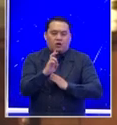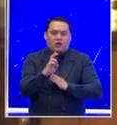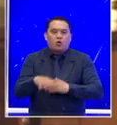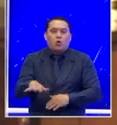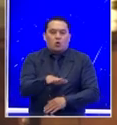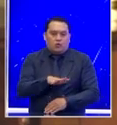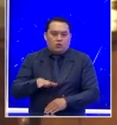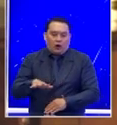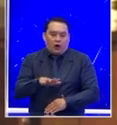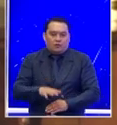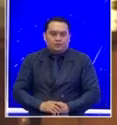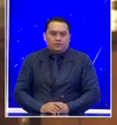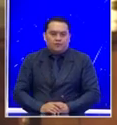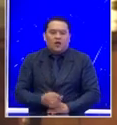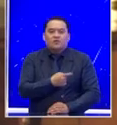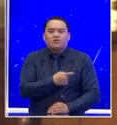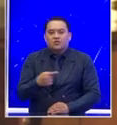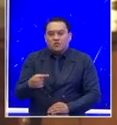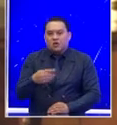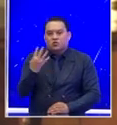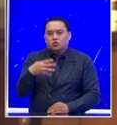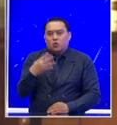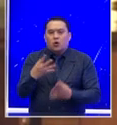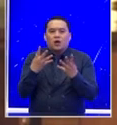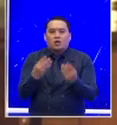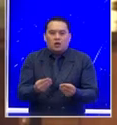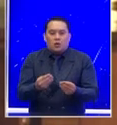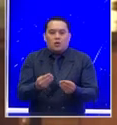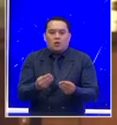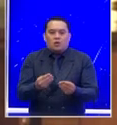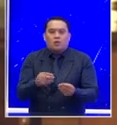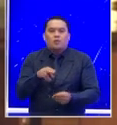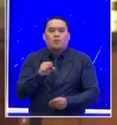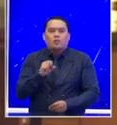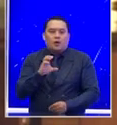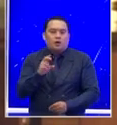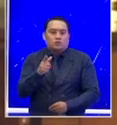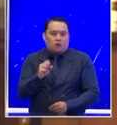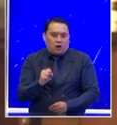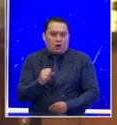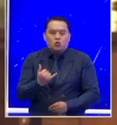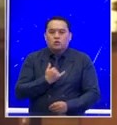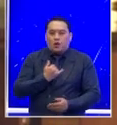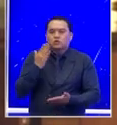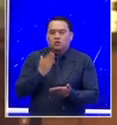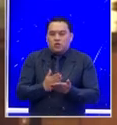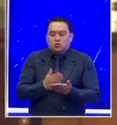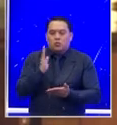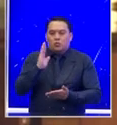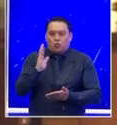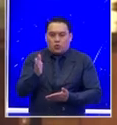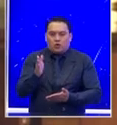округа. В течение 40-дневного пасхального периода у нас еще не раз